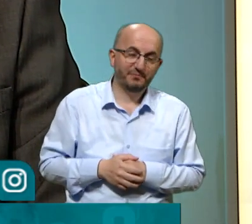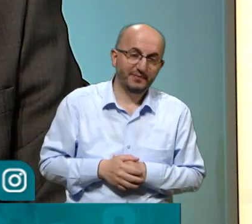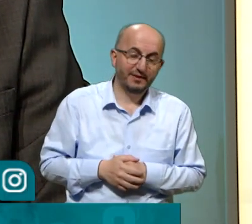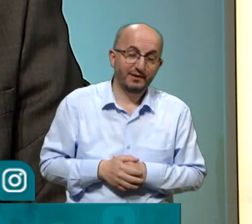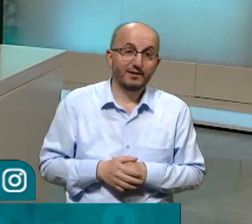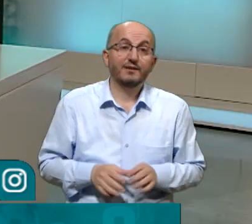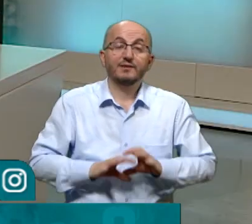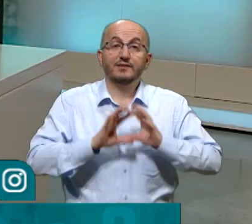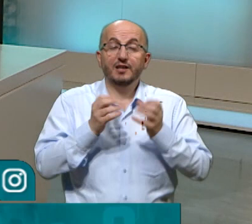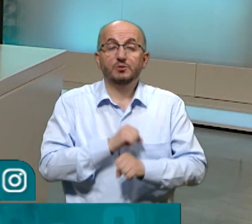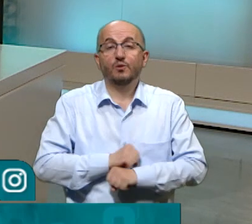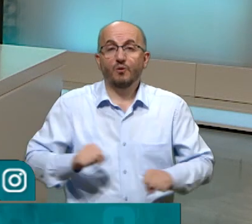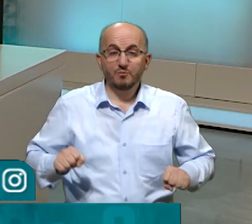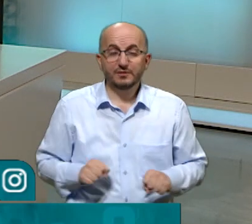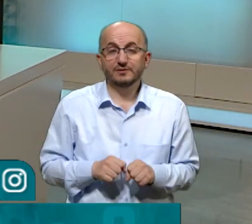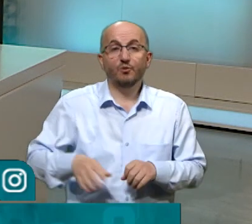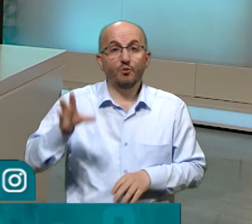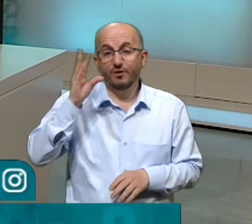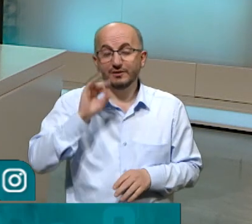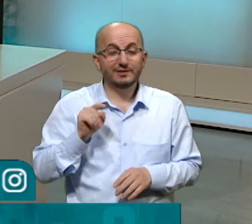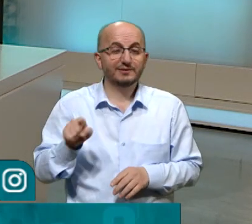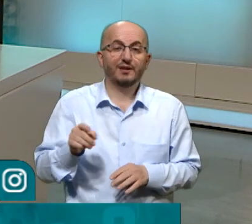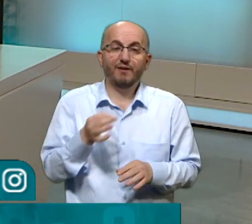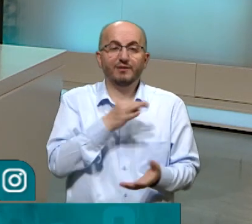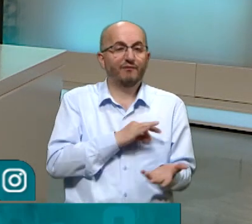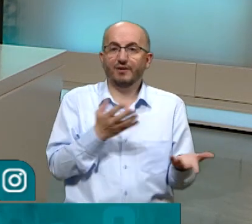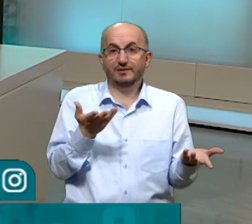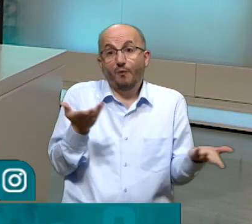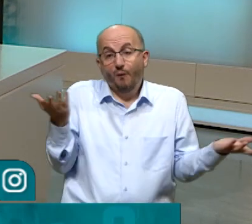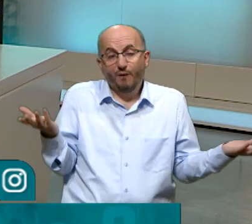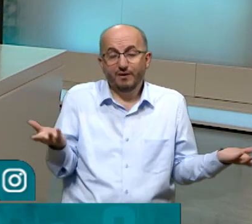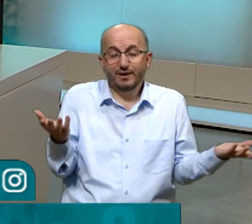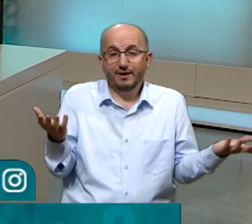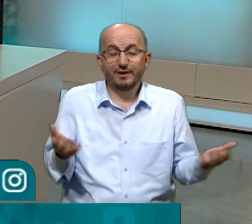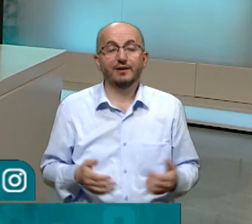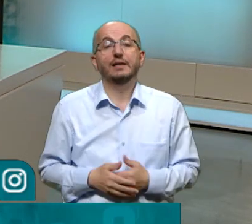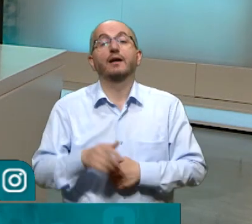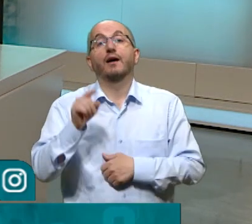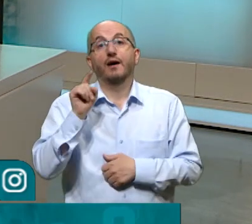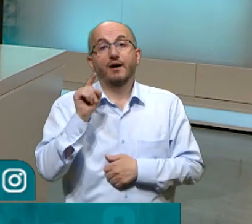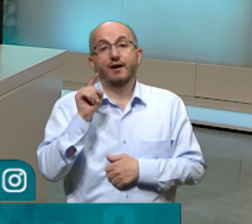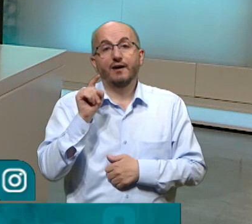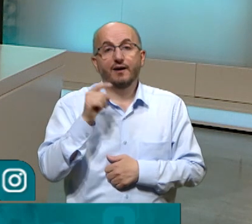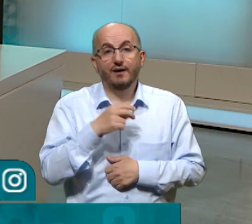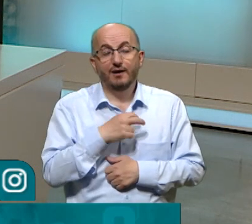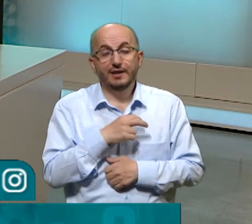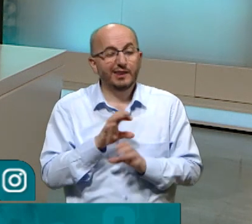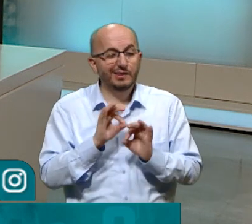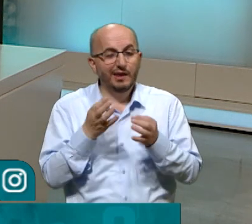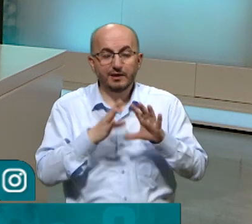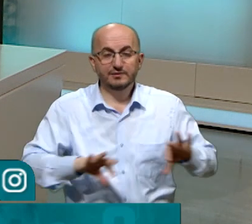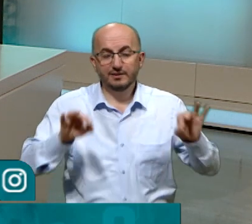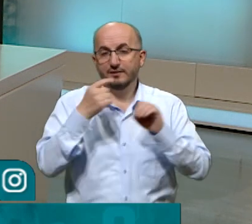bu kıyametin kopmasını öğrendiğinde söylemek geçecek elinde ne olur Onun için Ali zaten Sen ne